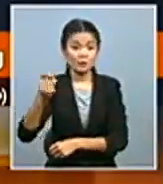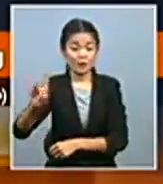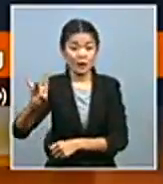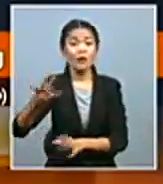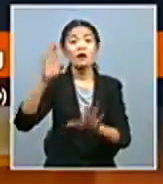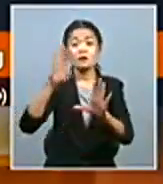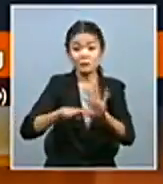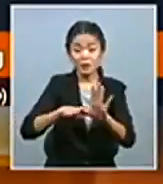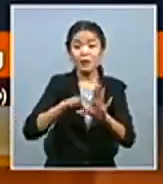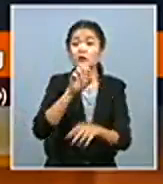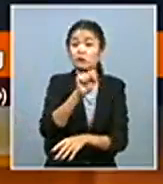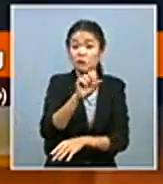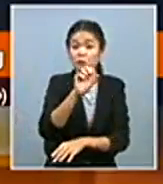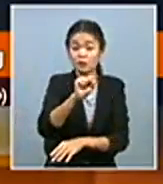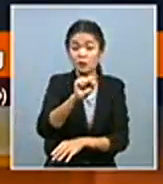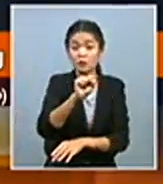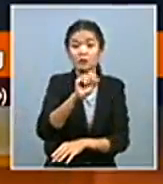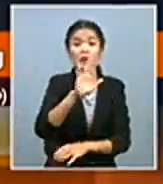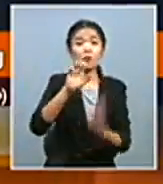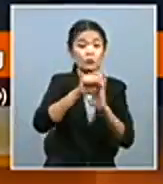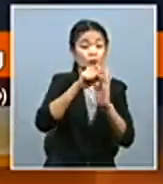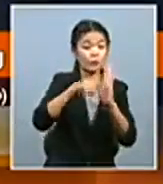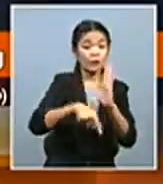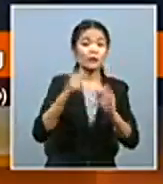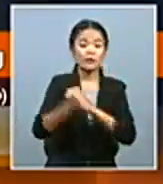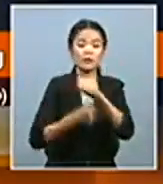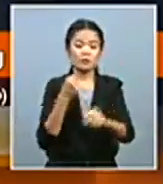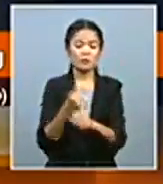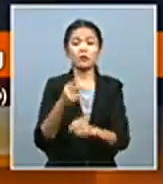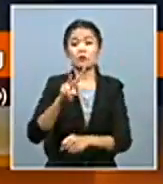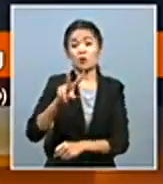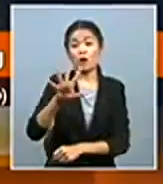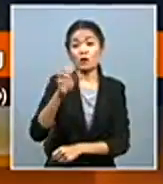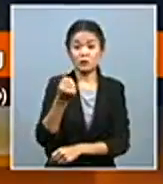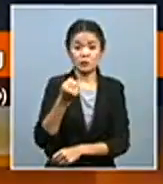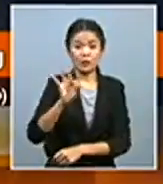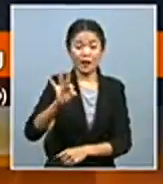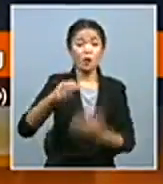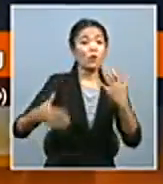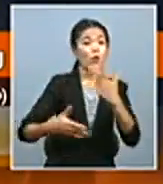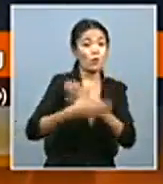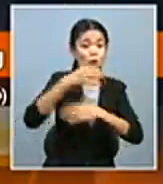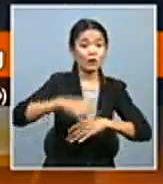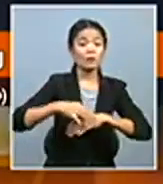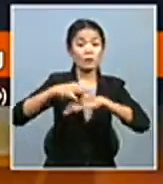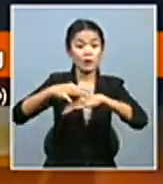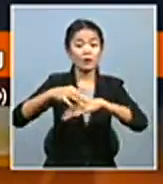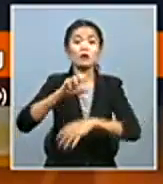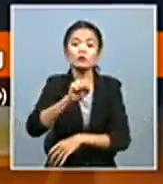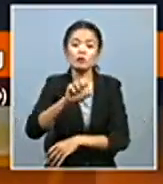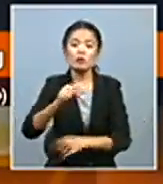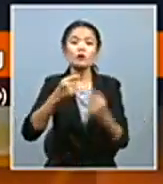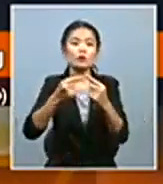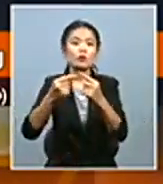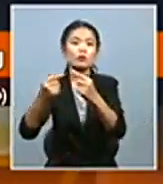ตั้งสมาชิกสภาผู้แทนราษฎรจังหวัดสุพรรณบุรีเมื่อปี2519แล้วก็ได้รับการเลือกตั้งเป็นส.ส.มาทุกสมัยนับ